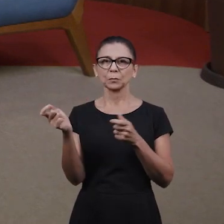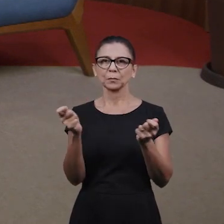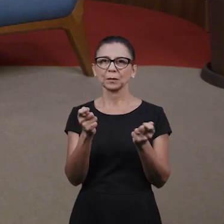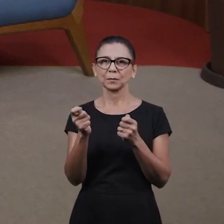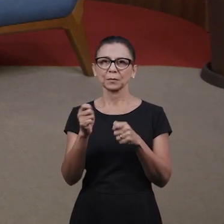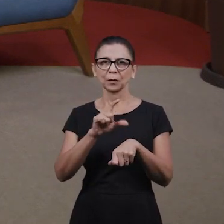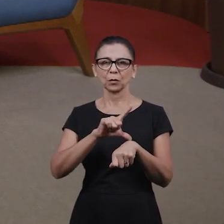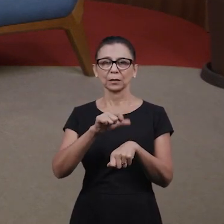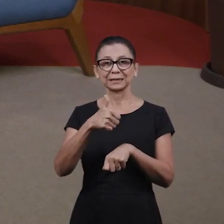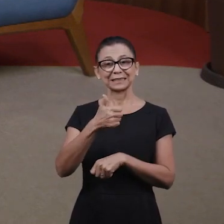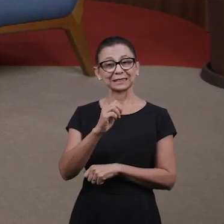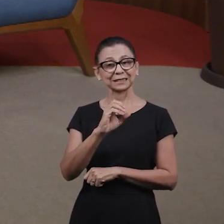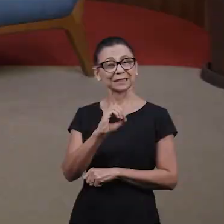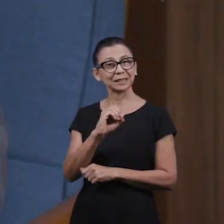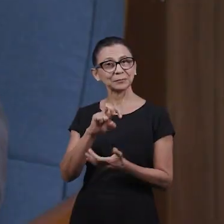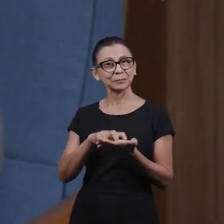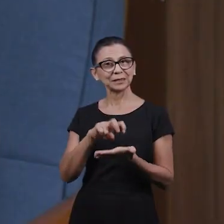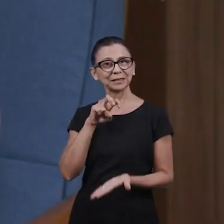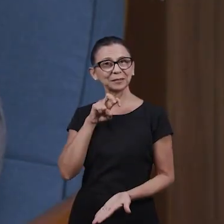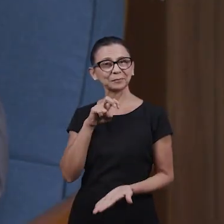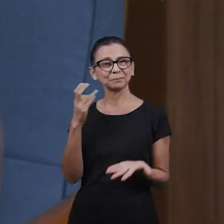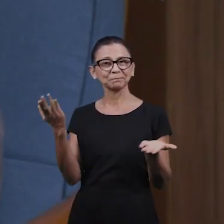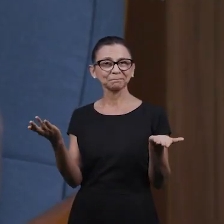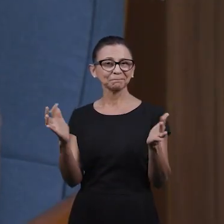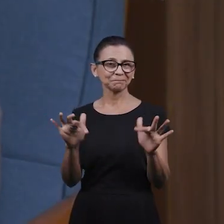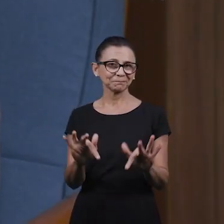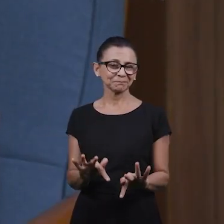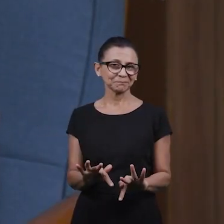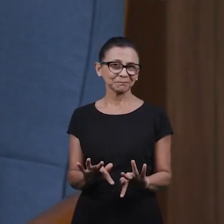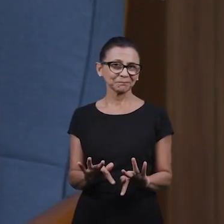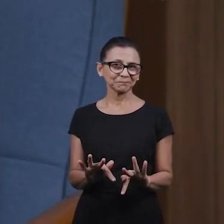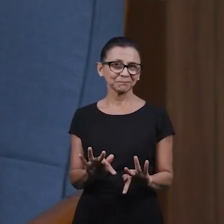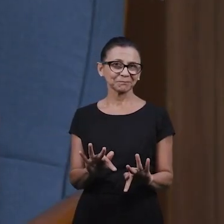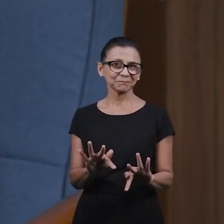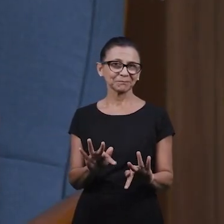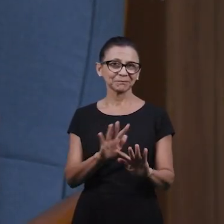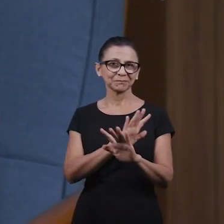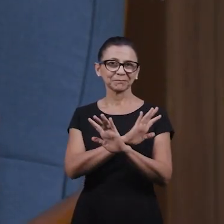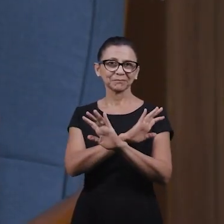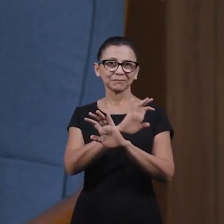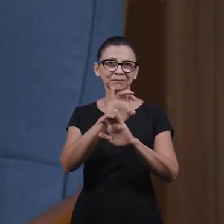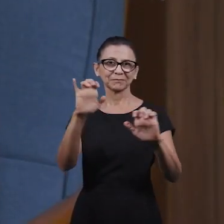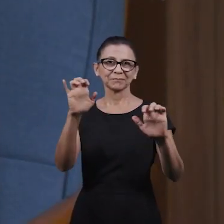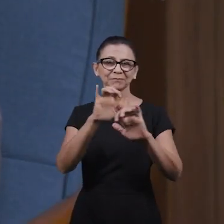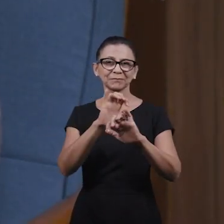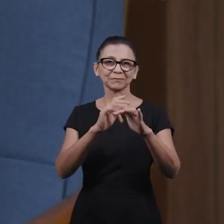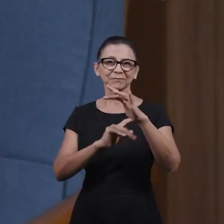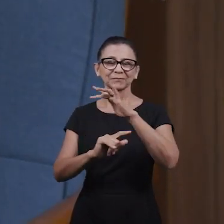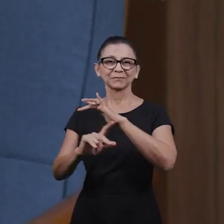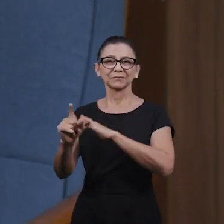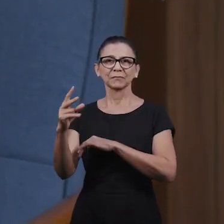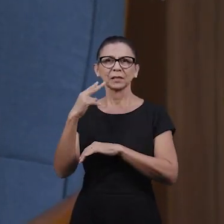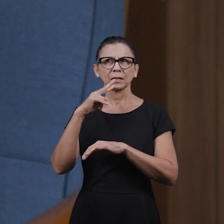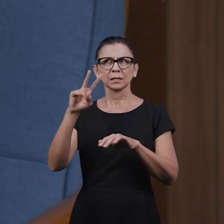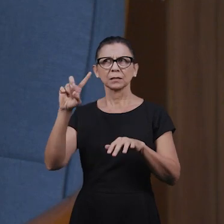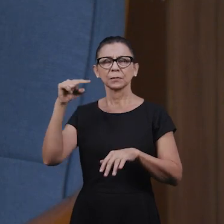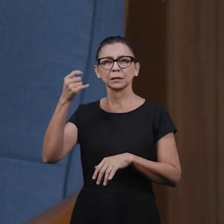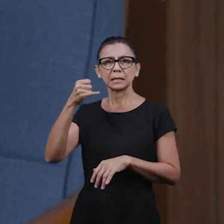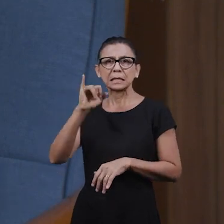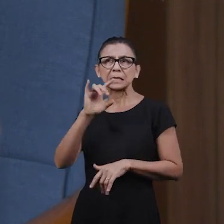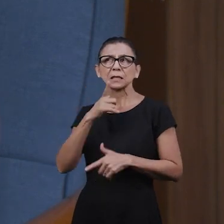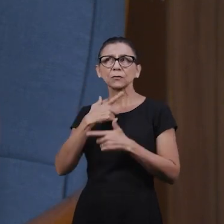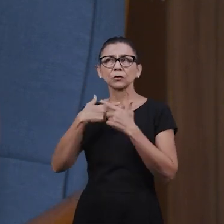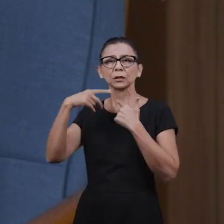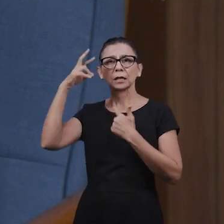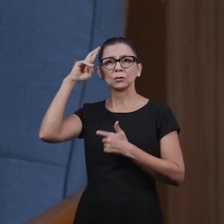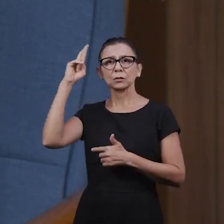à 10 heures du matin au Brésil. Nous arrivons ainsi à la fin de cette édition de la promotion en annonçant l'évangile éternel. Et dans la semaine